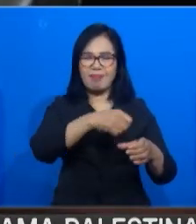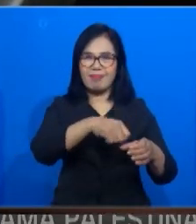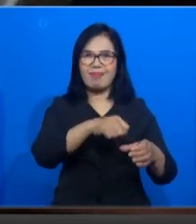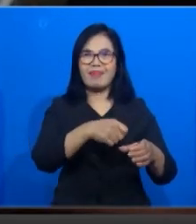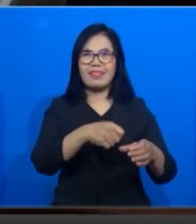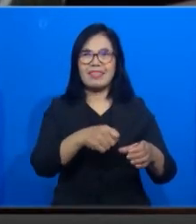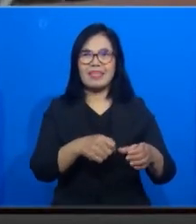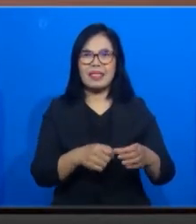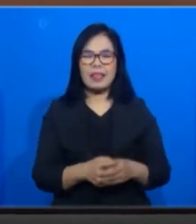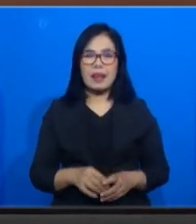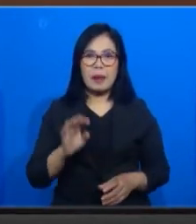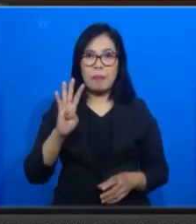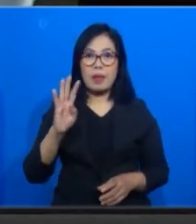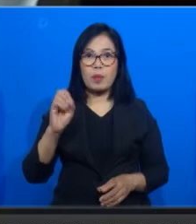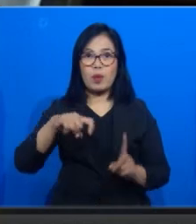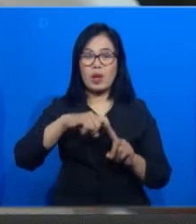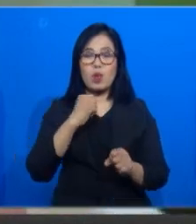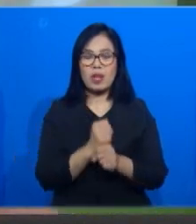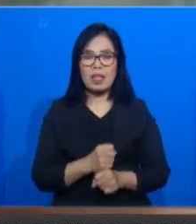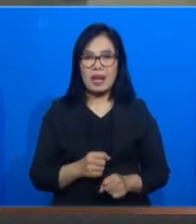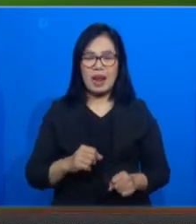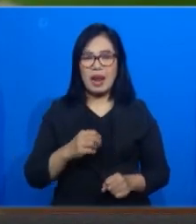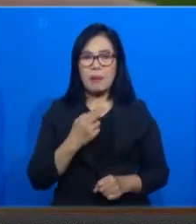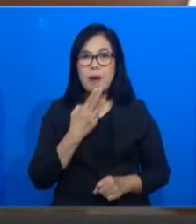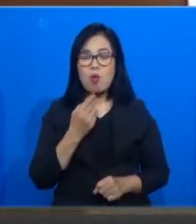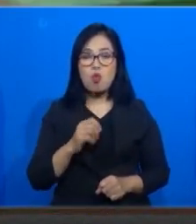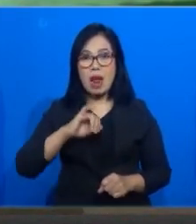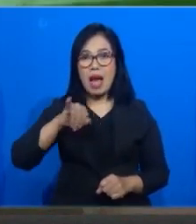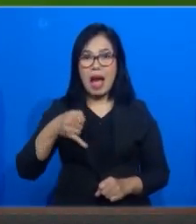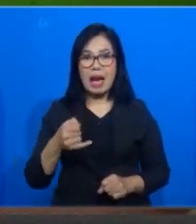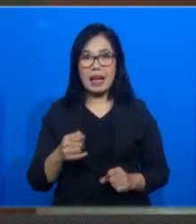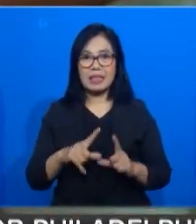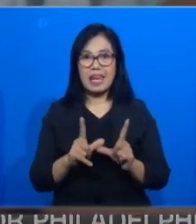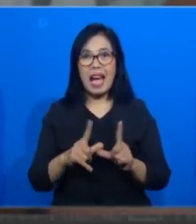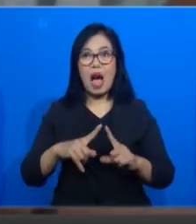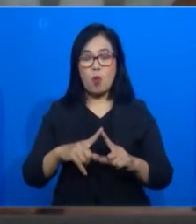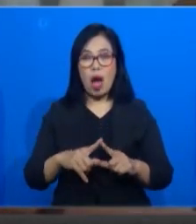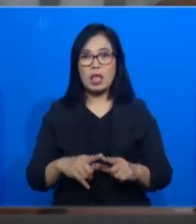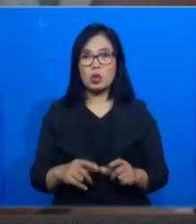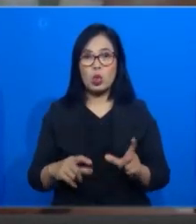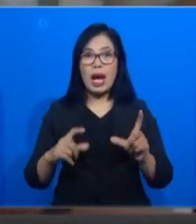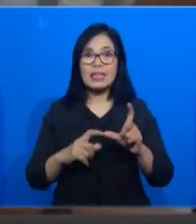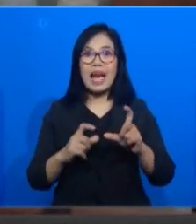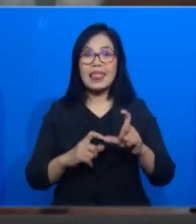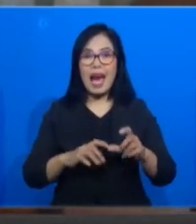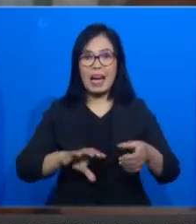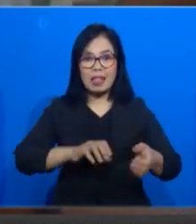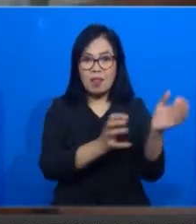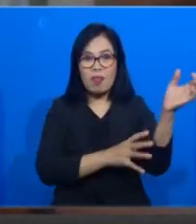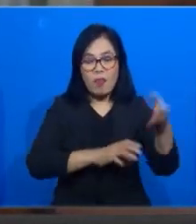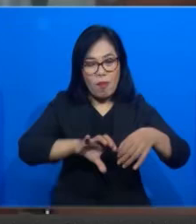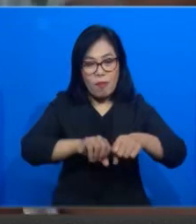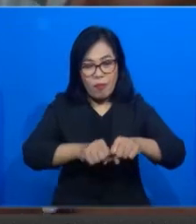itu membutuhkan 40 kg gula jawa serta 200 butir kelapa untuk santan dan 3 buah nangka. Gebiar dawet ini